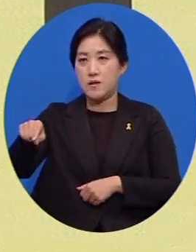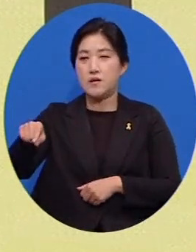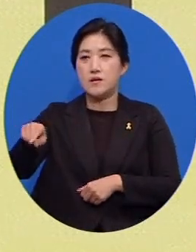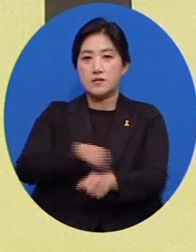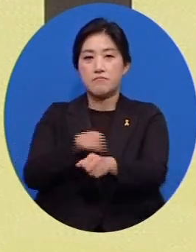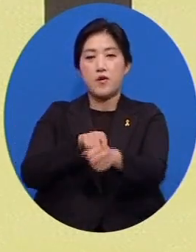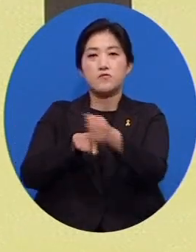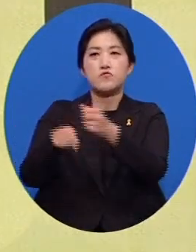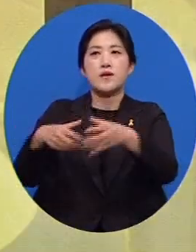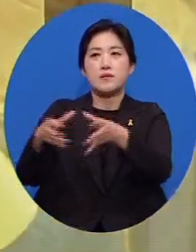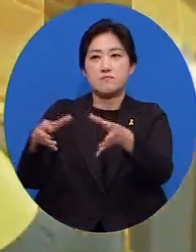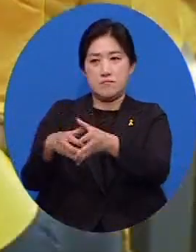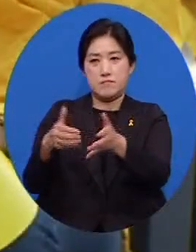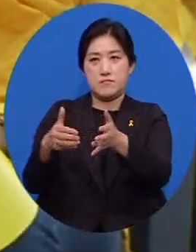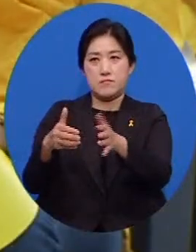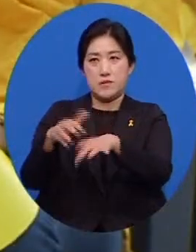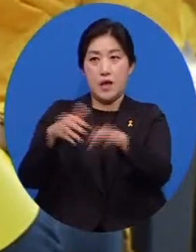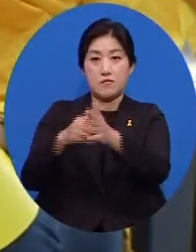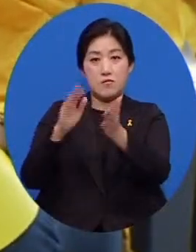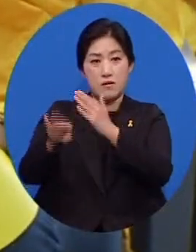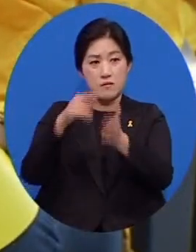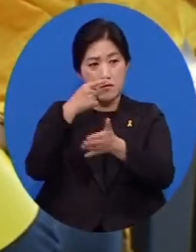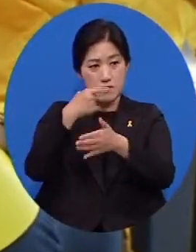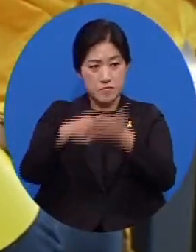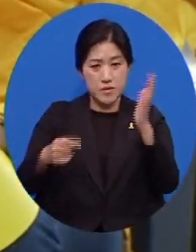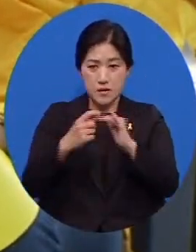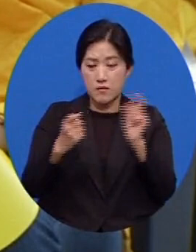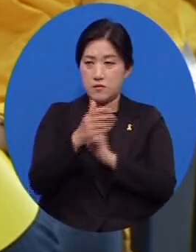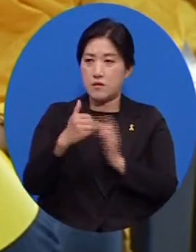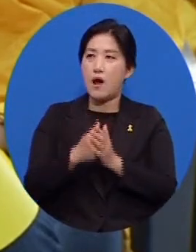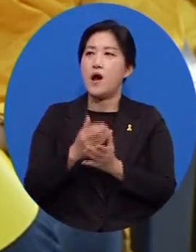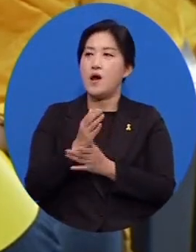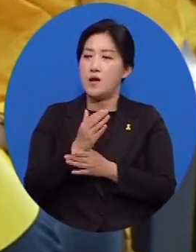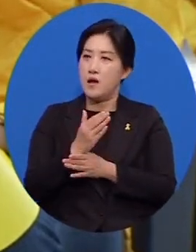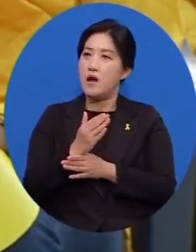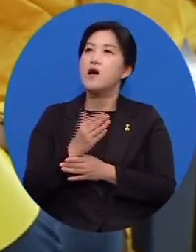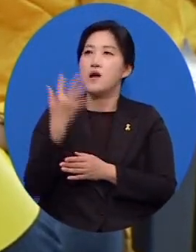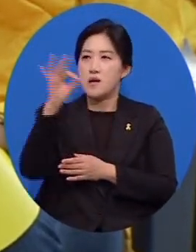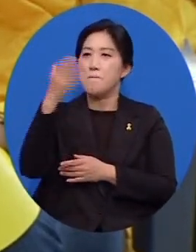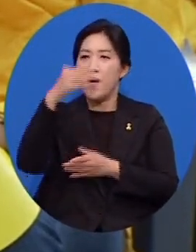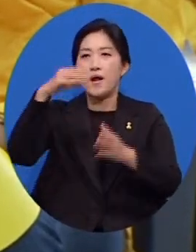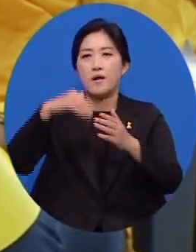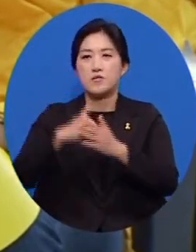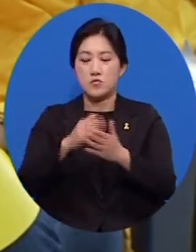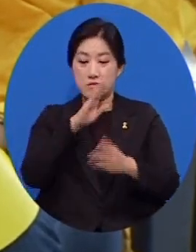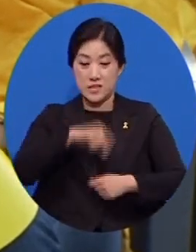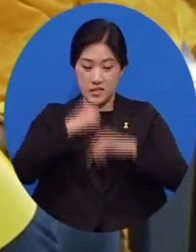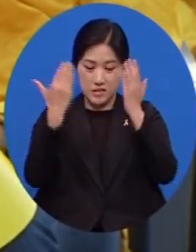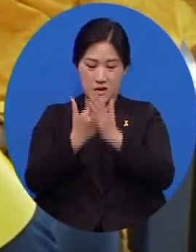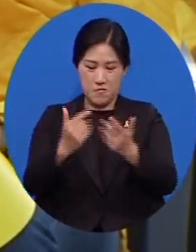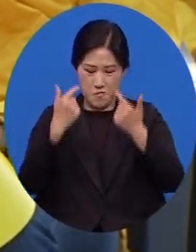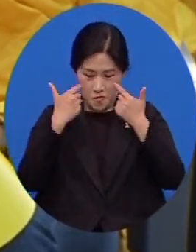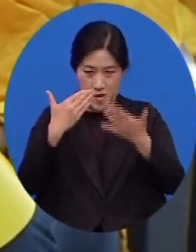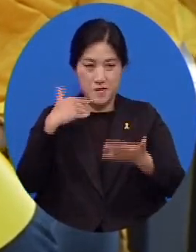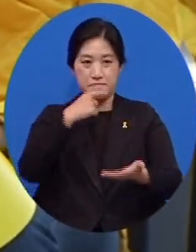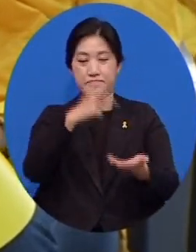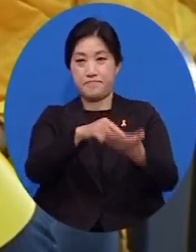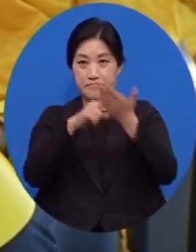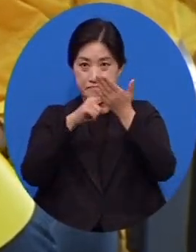검찰 특별수사단 이후에도 피해자가 납득할 수 있을 만큼 모든 진실이 온전히 밝혀질